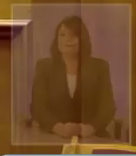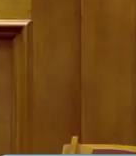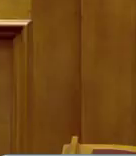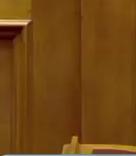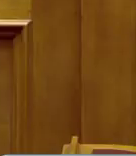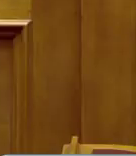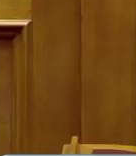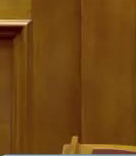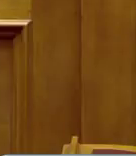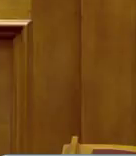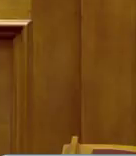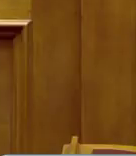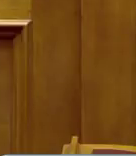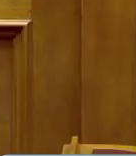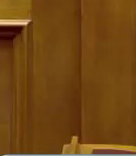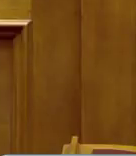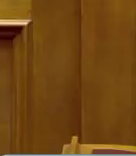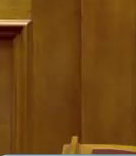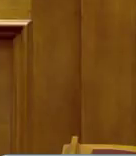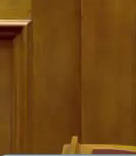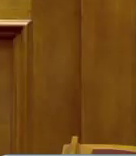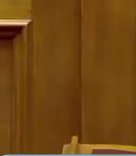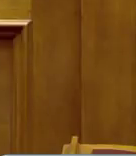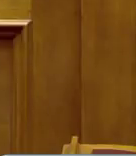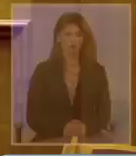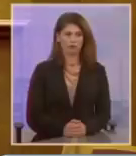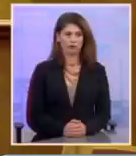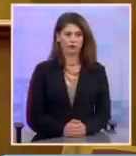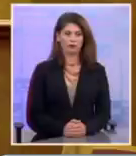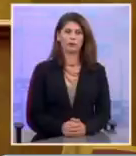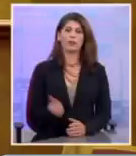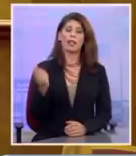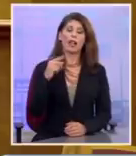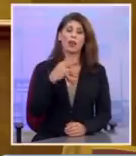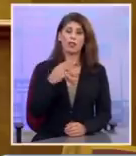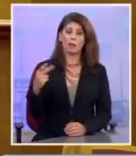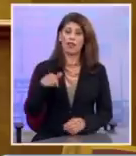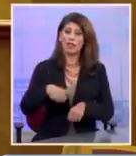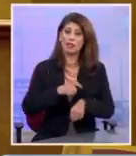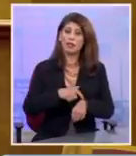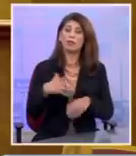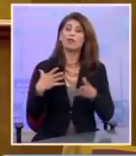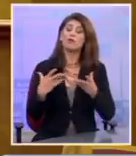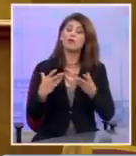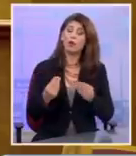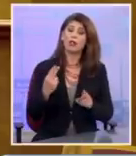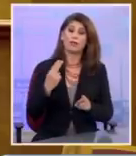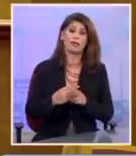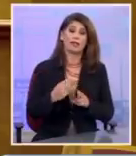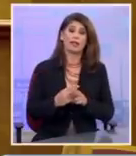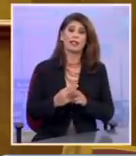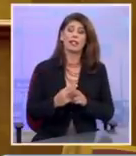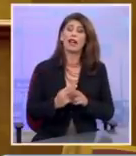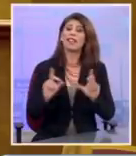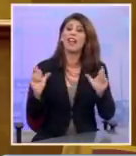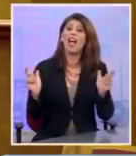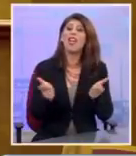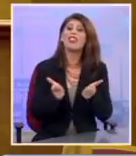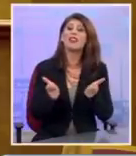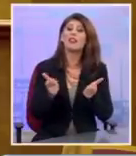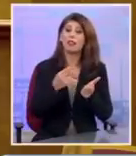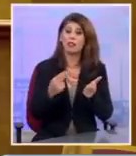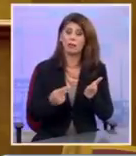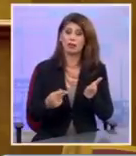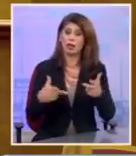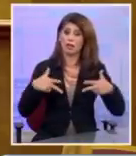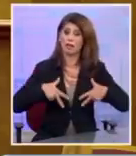ακόμη, σε ώρες κρίσιμες για τα εθνικά μας ζητήματα, η κυβέρνηση αποφασίζει